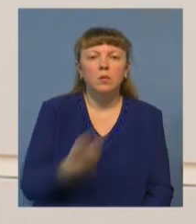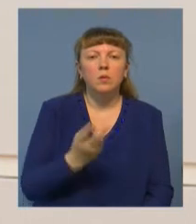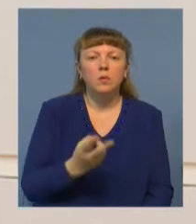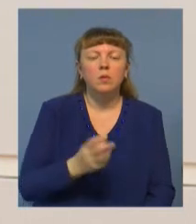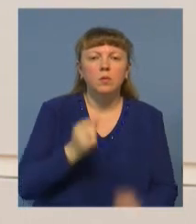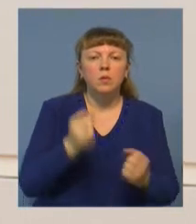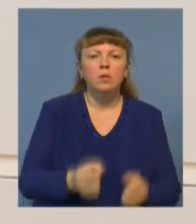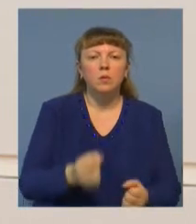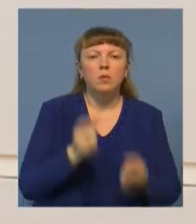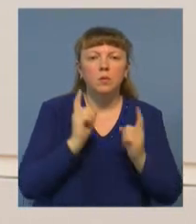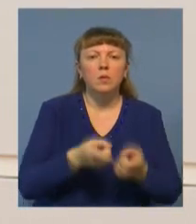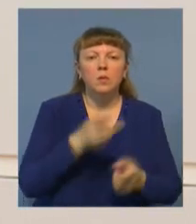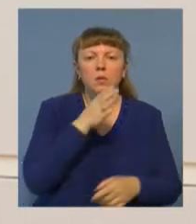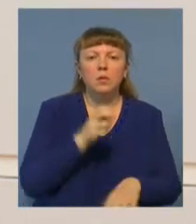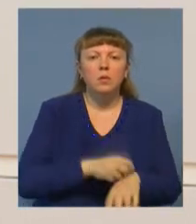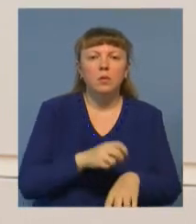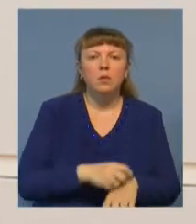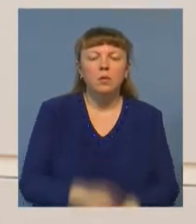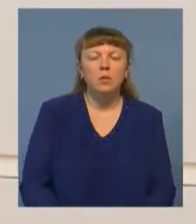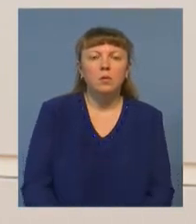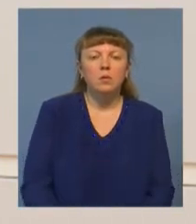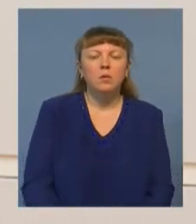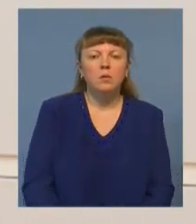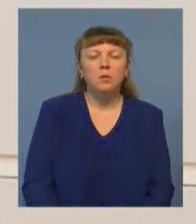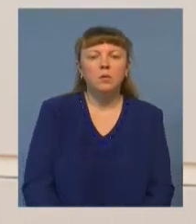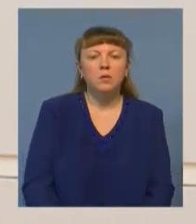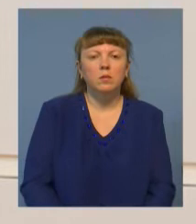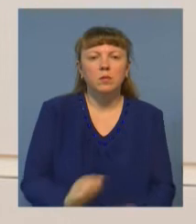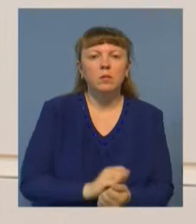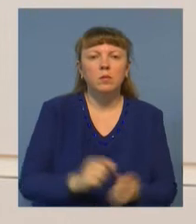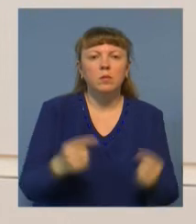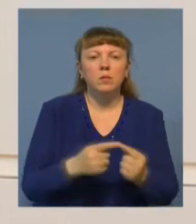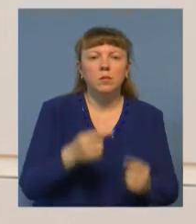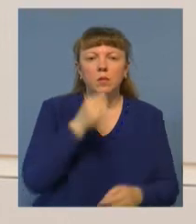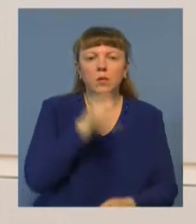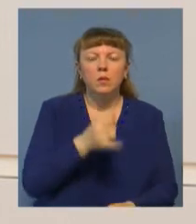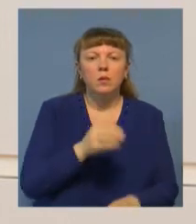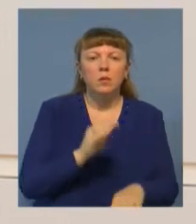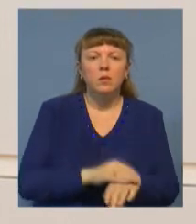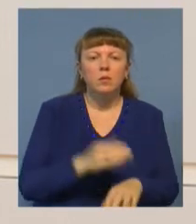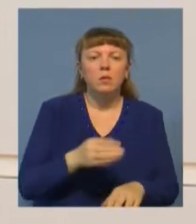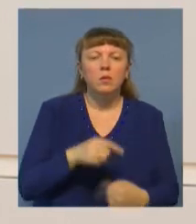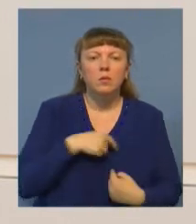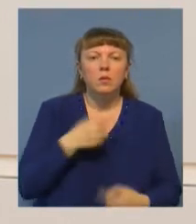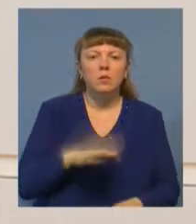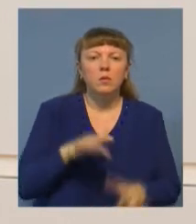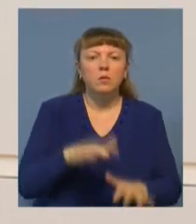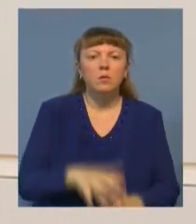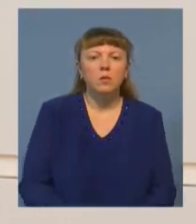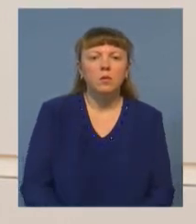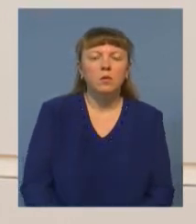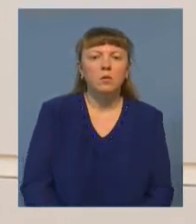для установления в настоящее время. И документы, которыми он может подтвердить факт трудовой деятельности, если остановиться